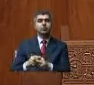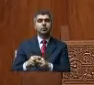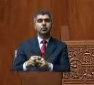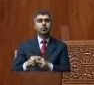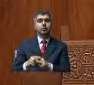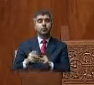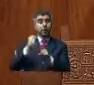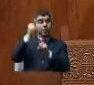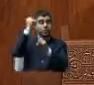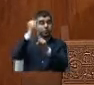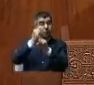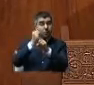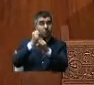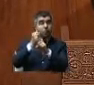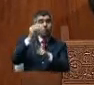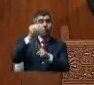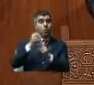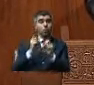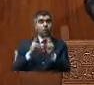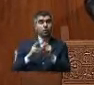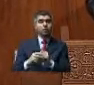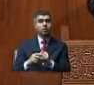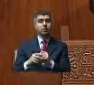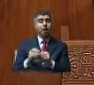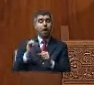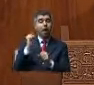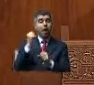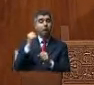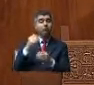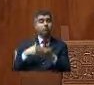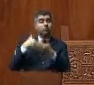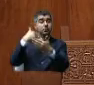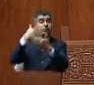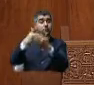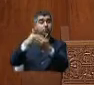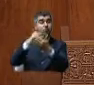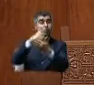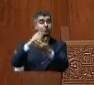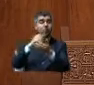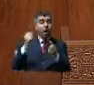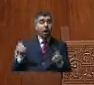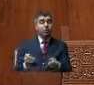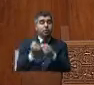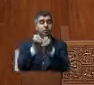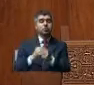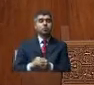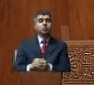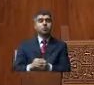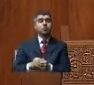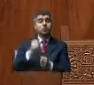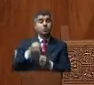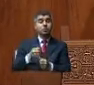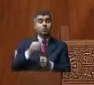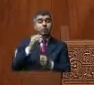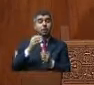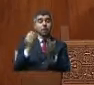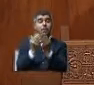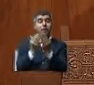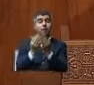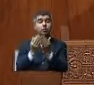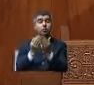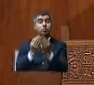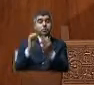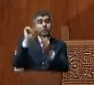العالي. إن جهودا كبيرة بذلت خلال السنوات الأخيرة لإصلاحه وتأهيله، فقد خصص للتربية والتكوين